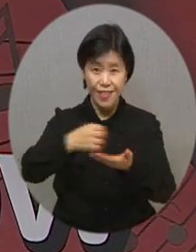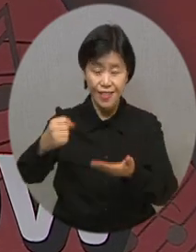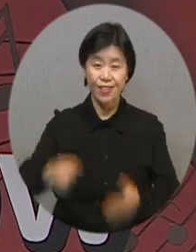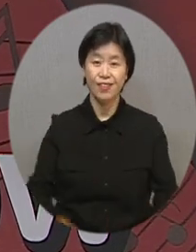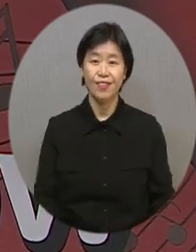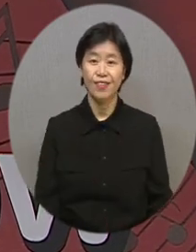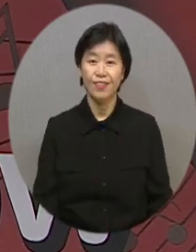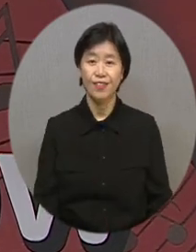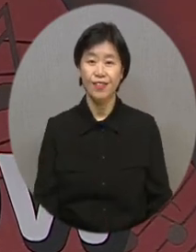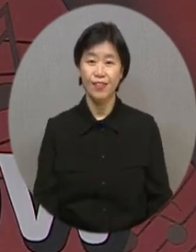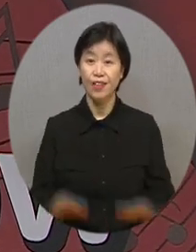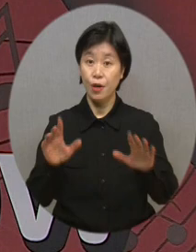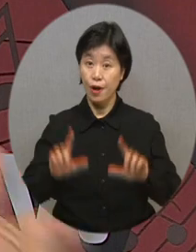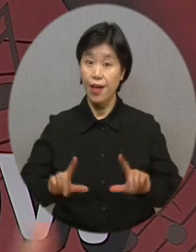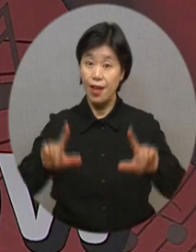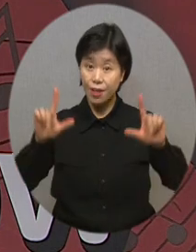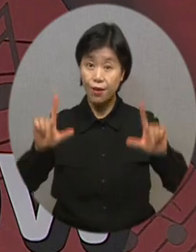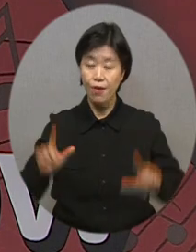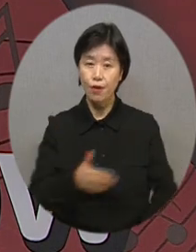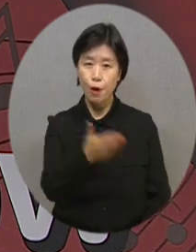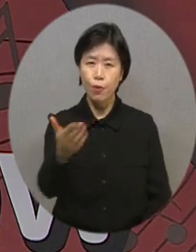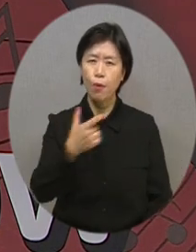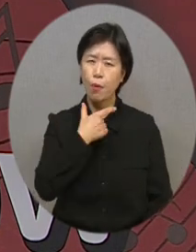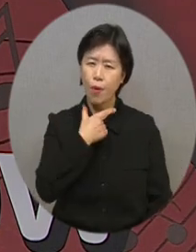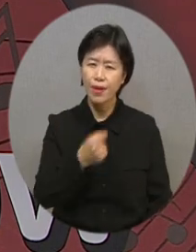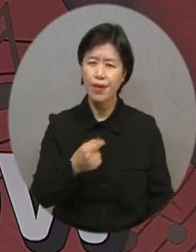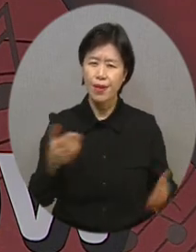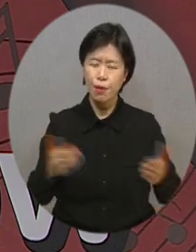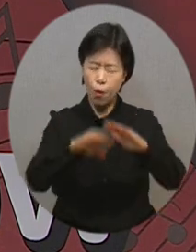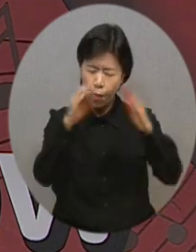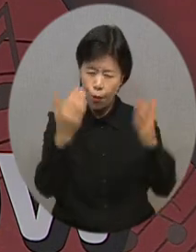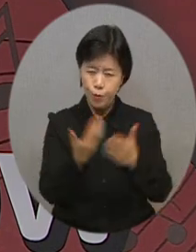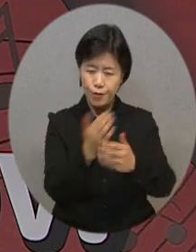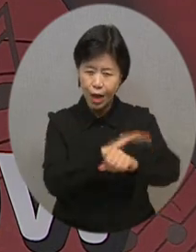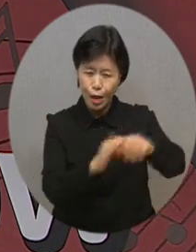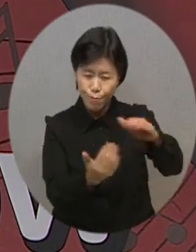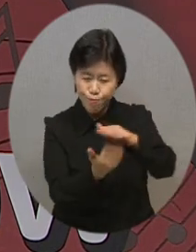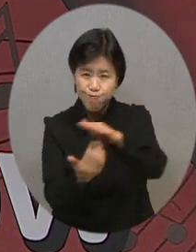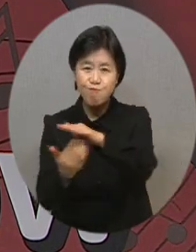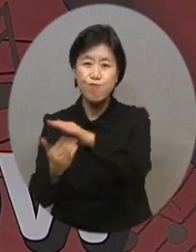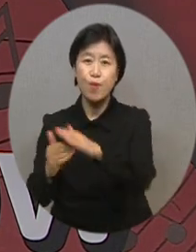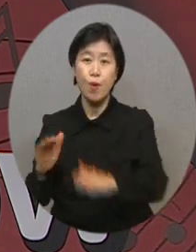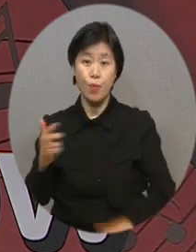올해도 하시는 일마다 잘 되시고 늘